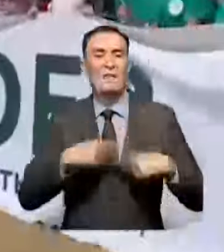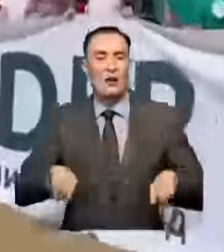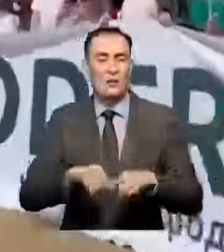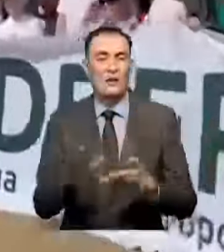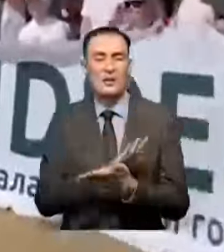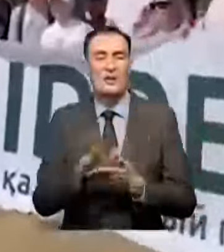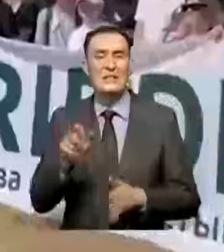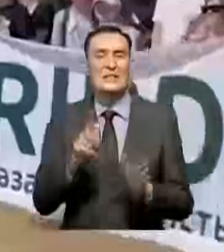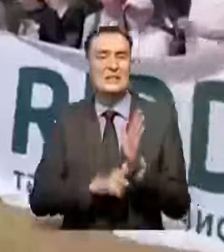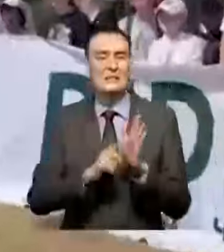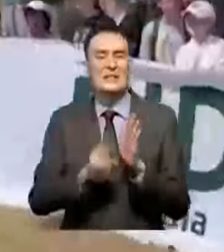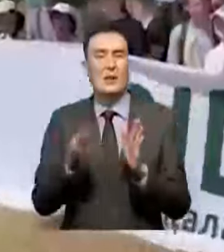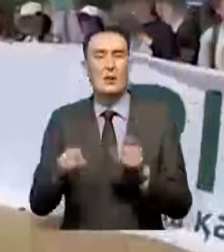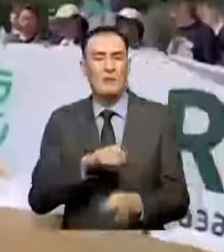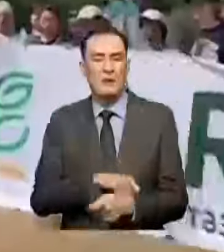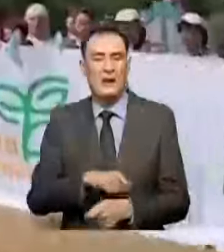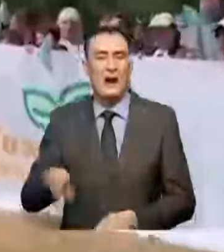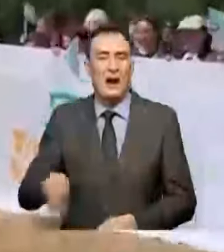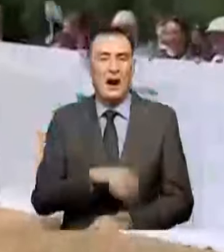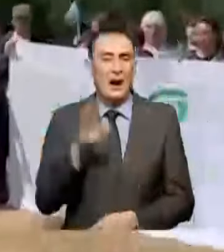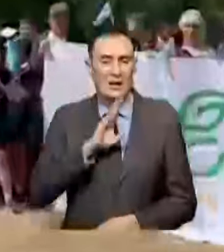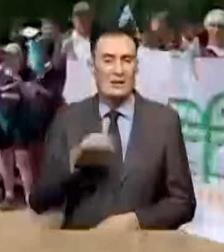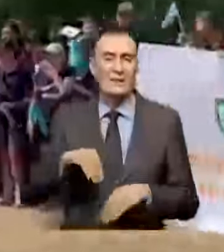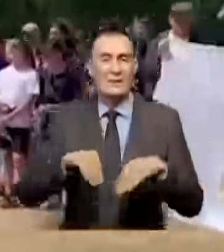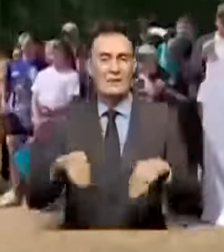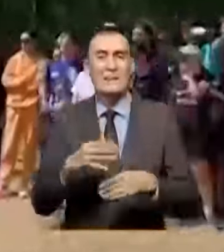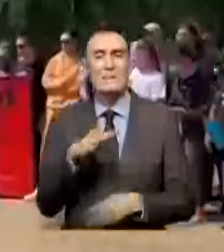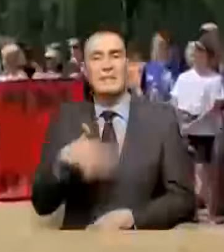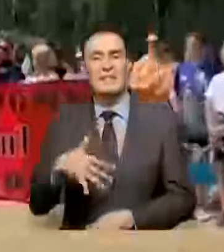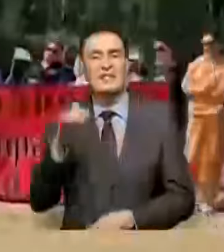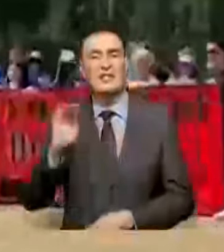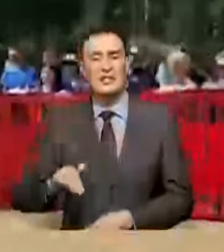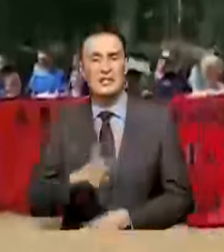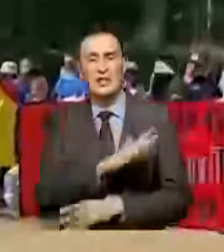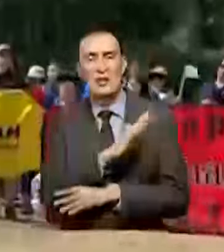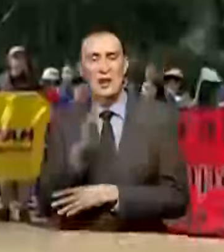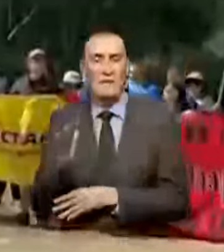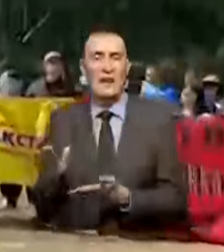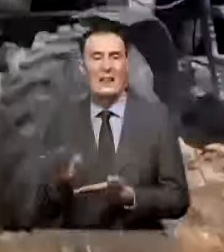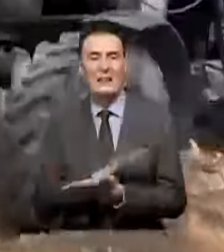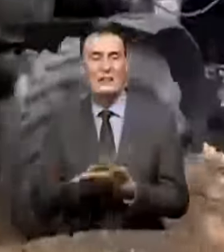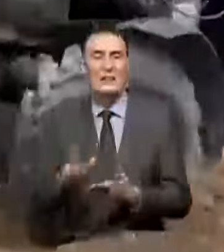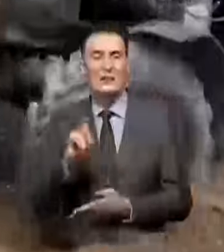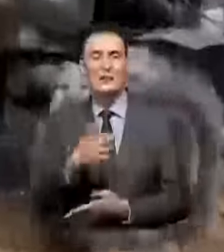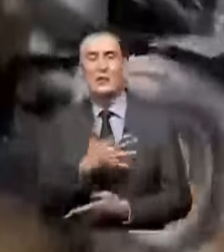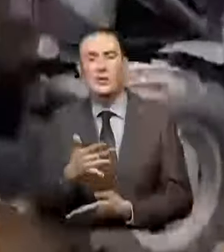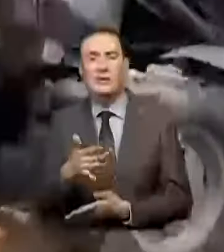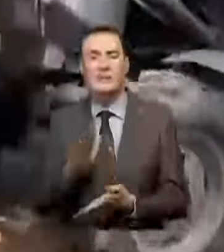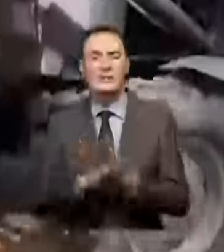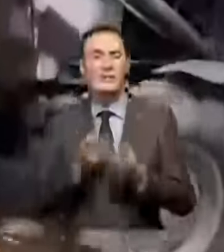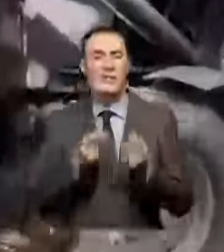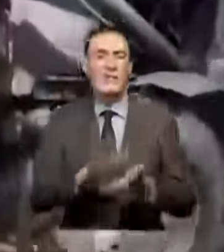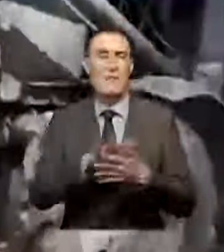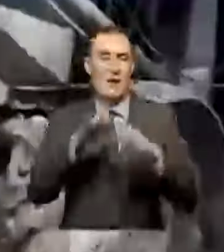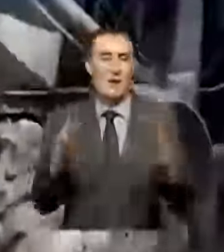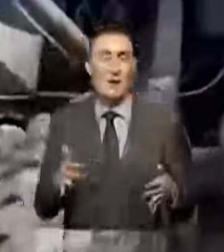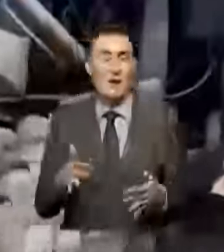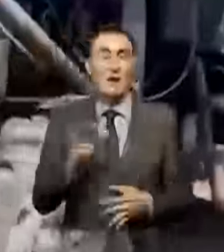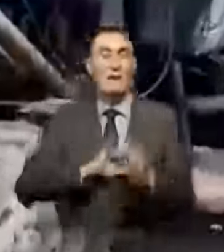Расчистили 370 километров арыков, высадили больше 50 тысяч саженцев, ликвидировали сотни стихийных свалок.